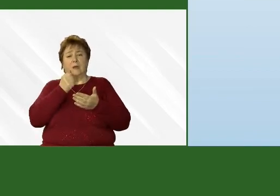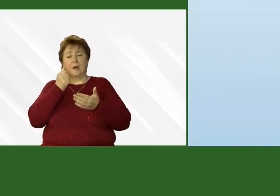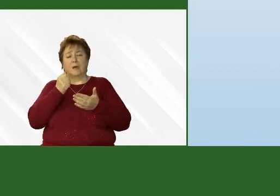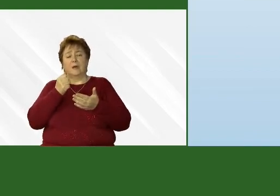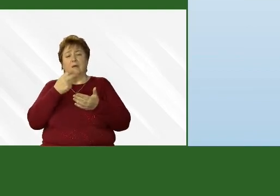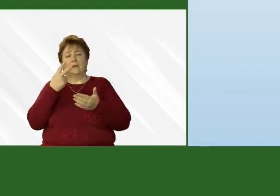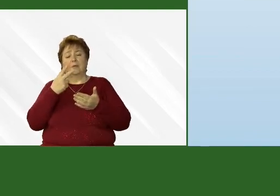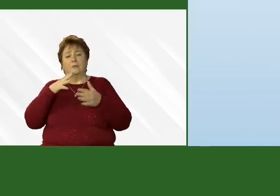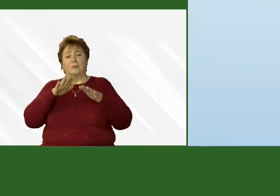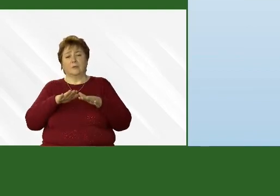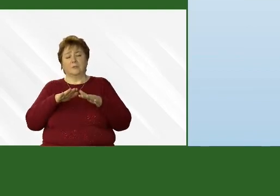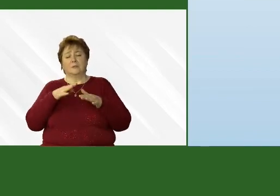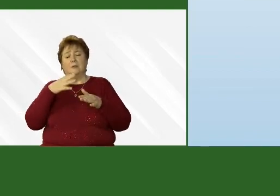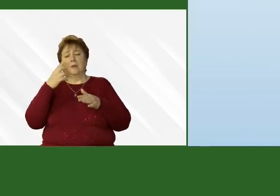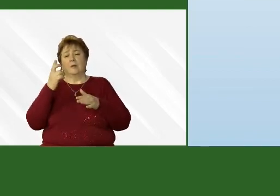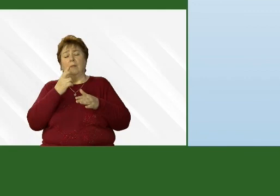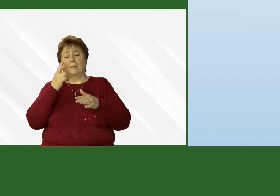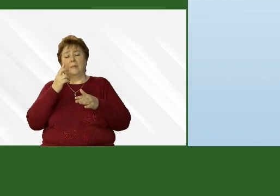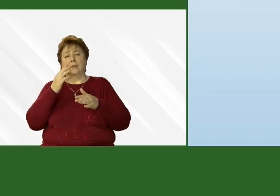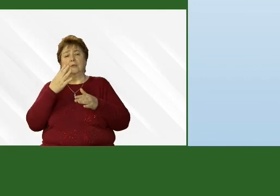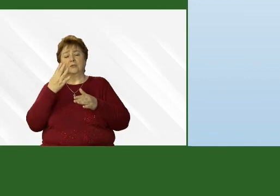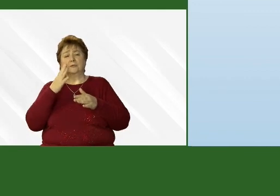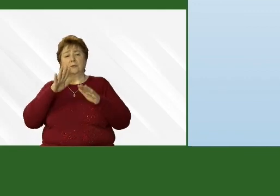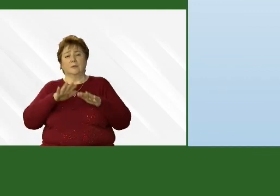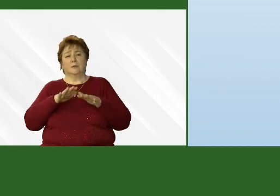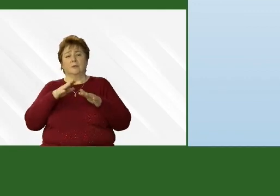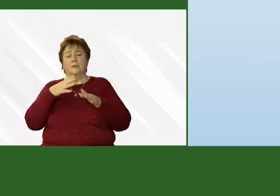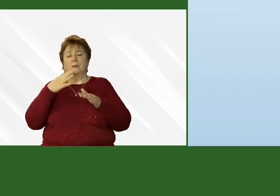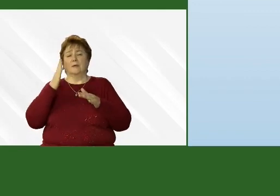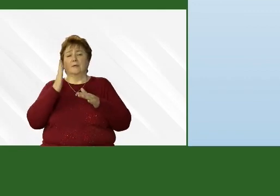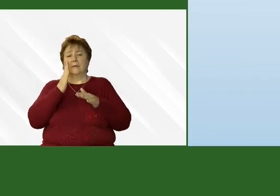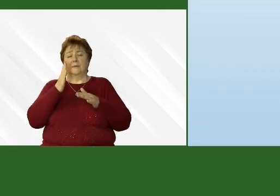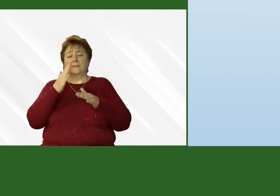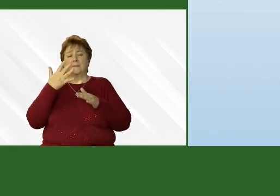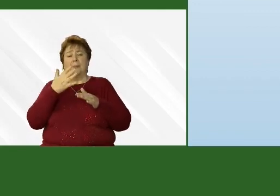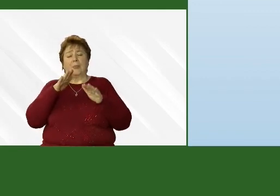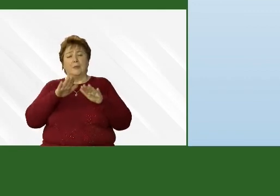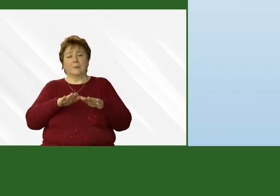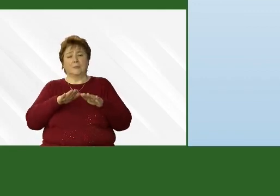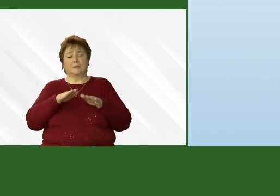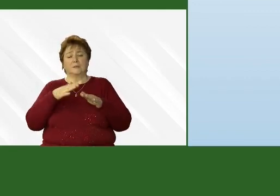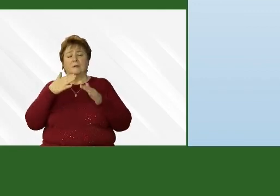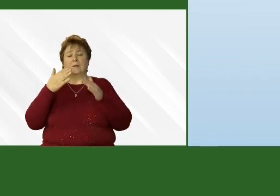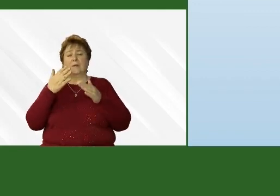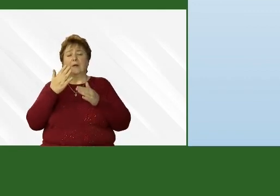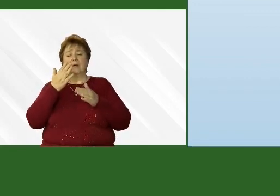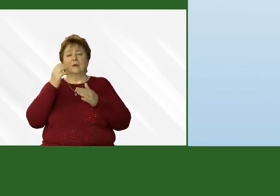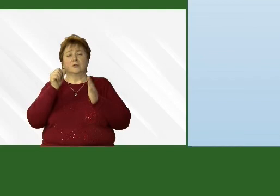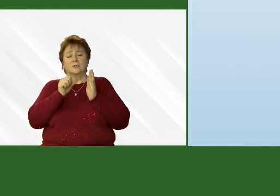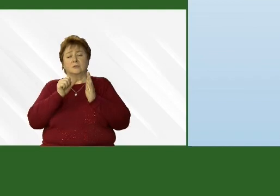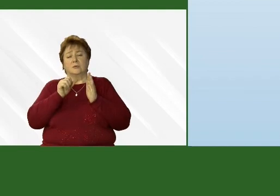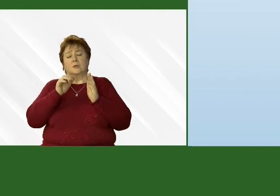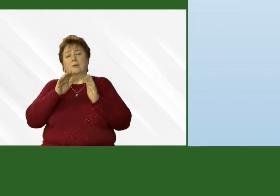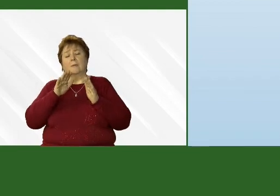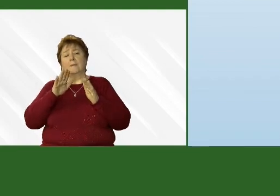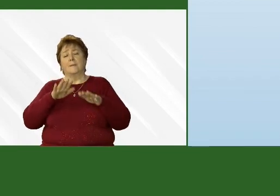– второе место, вариант Б – четвертое место, вариант В – пятое место, вариант Г – шестое